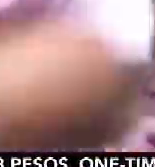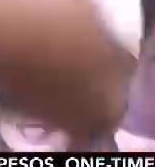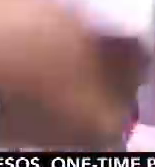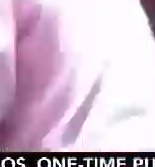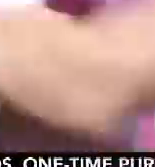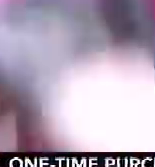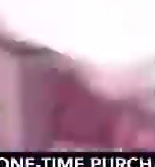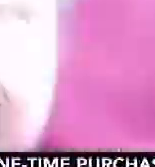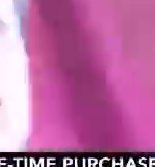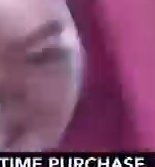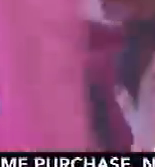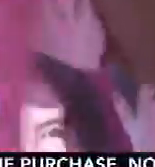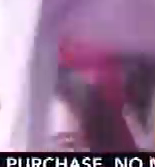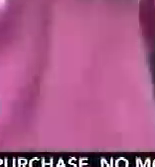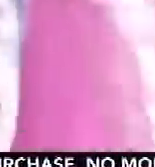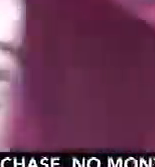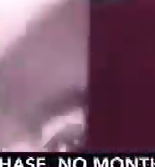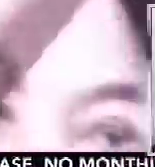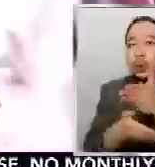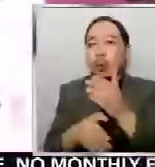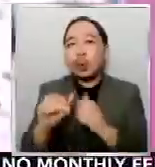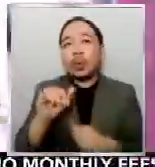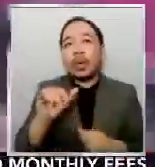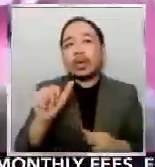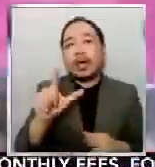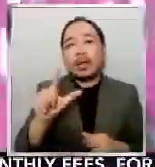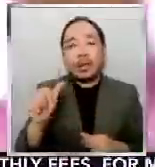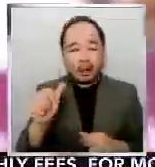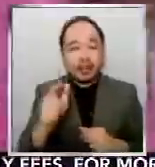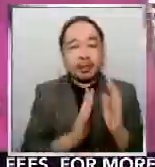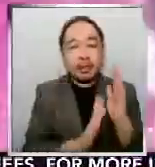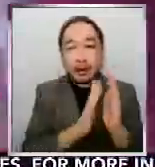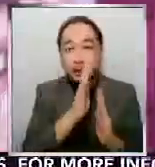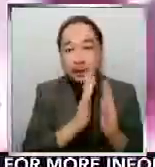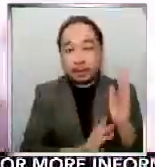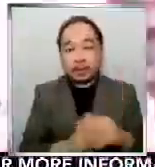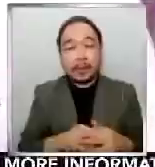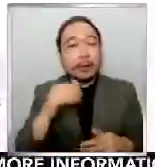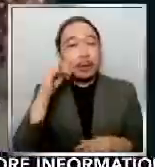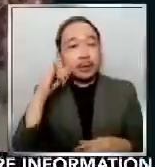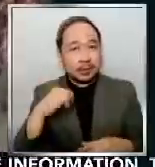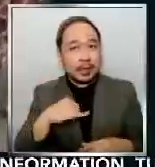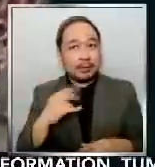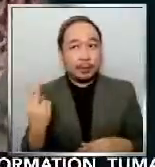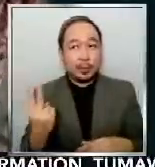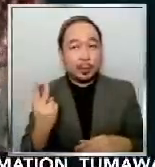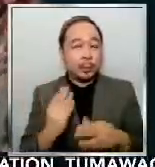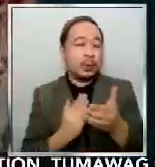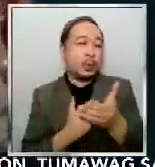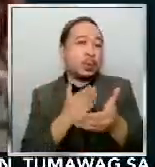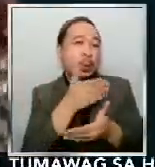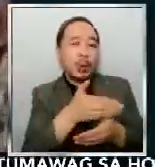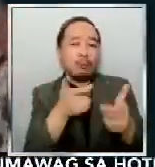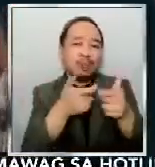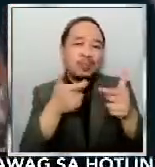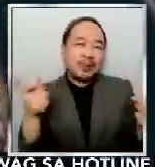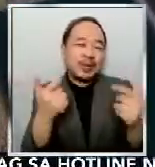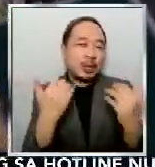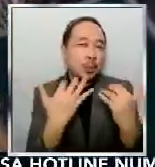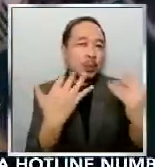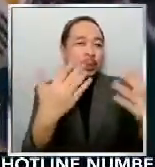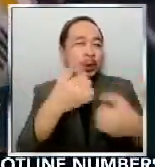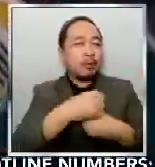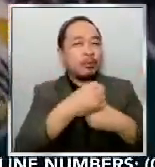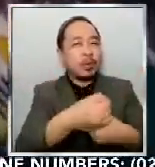naman tumulak pa Ayala Avenue sa Makati. Kagabi, dumalo rin sila sa Grand Rally sa Naga City. Doon